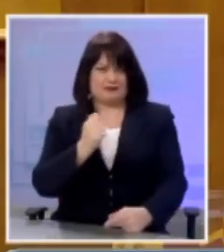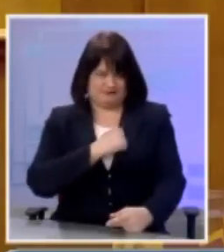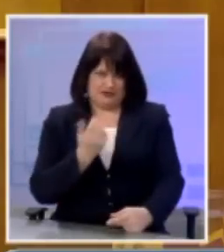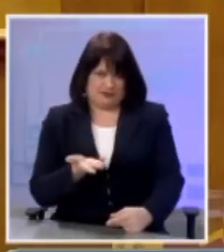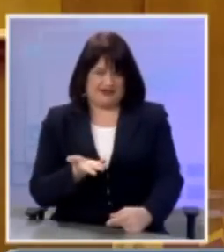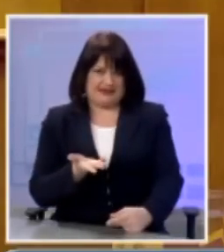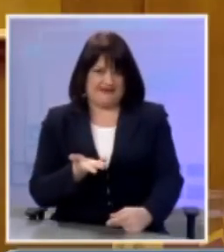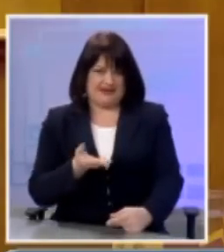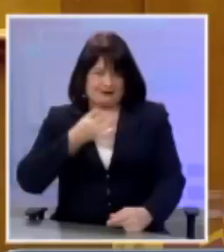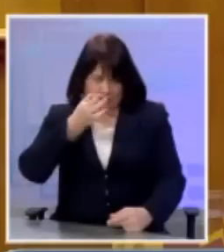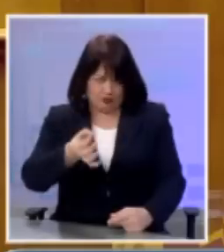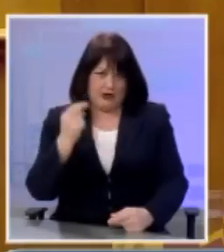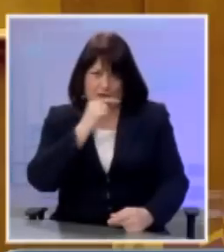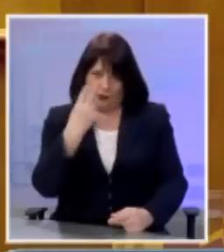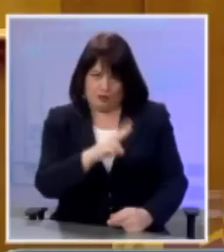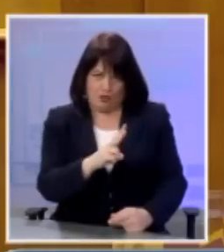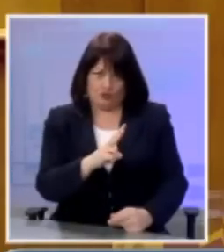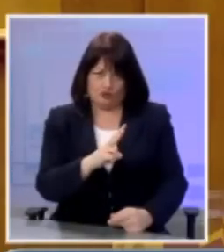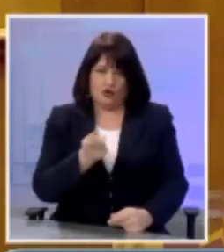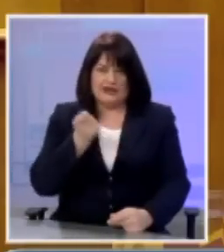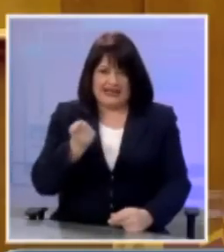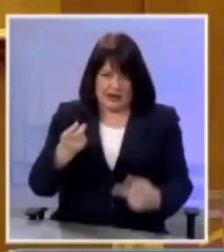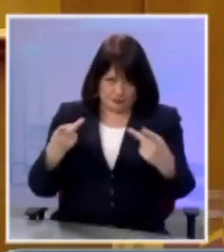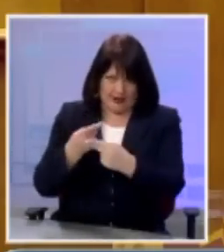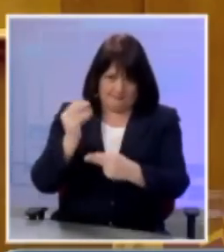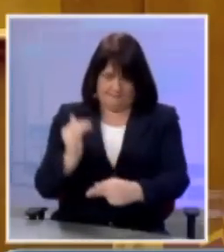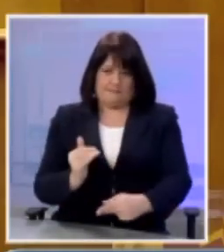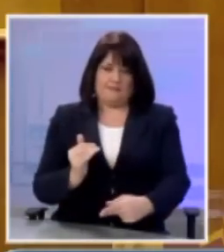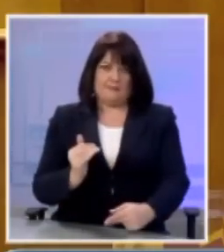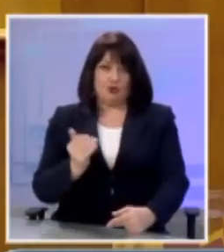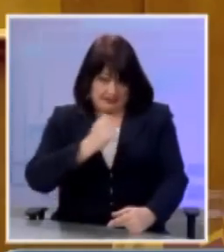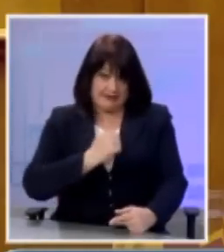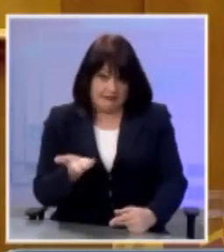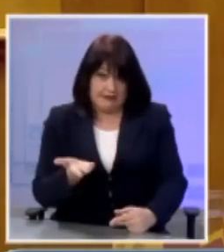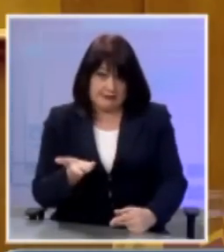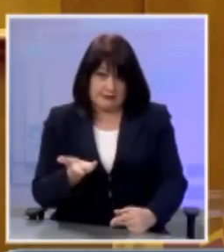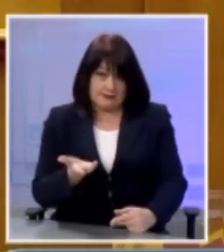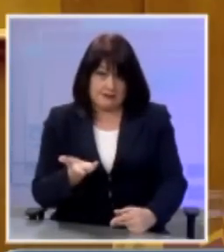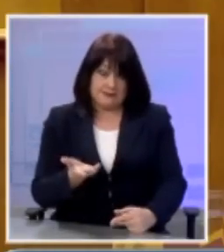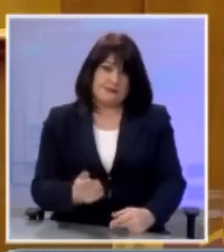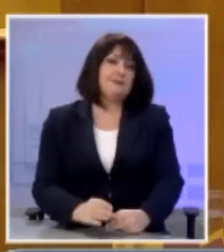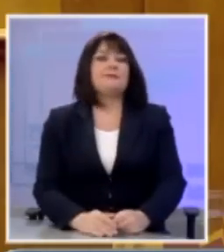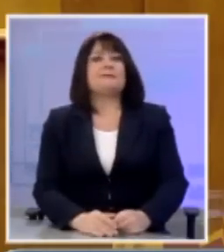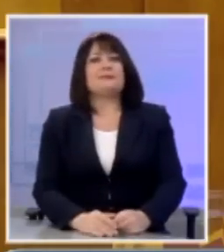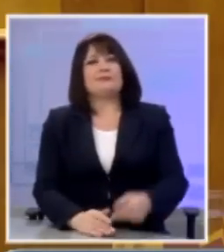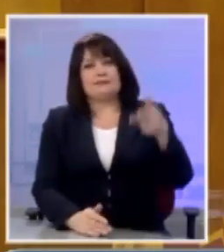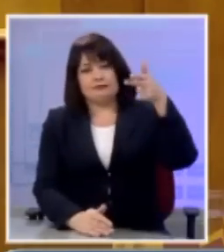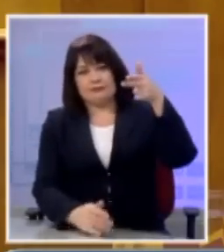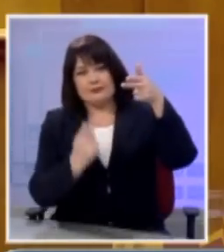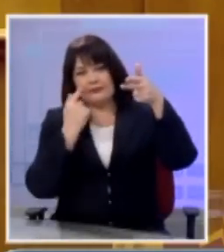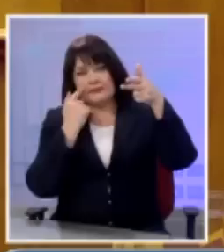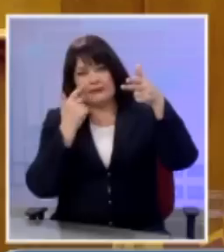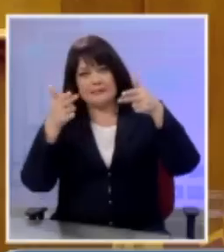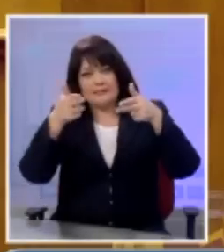αυτό που σας λέει ο Πρωθυπουργός σας, ότι θα κοπεί χρέος? Το πιστεύετε? Θα πάρω κάμερα να δω ποιοι το